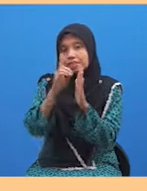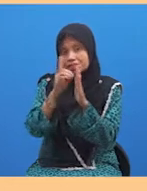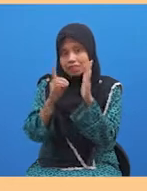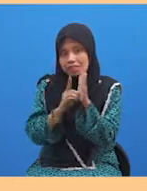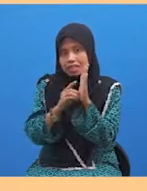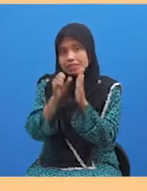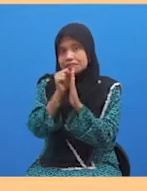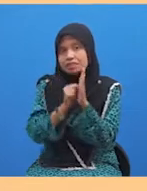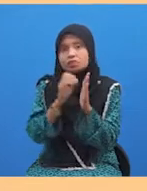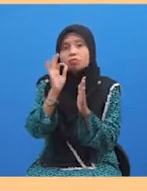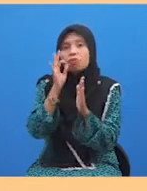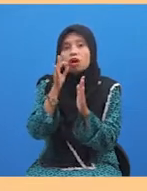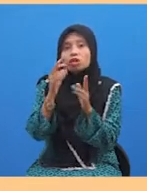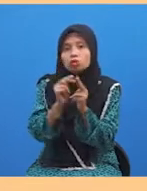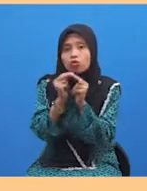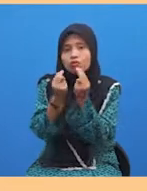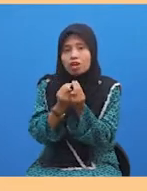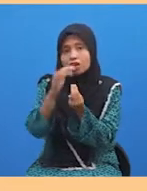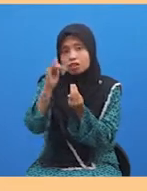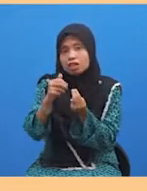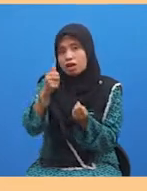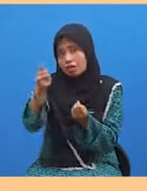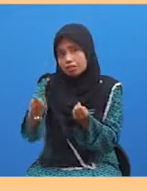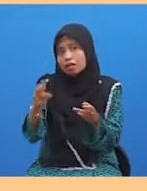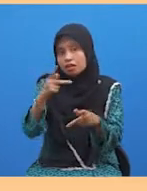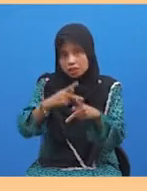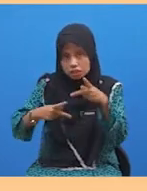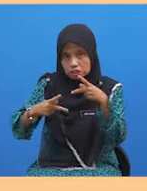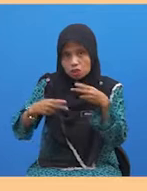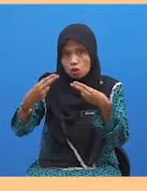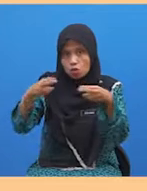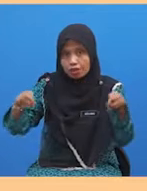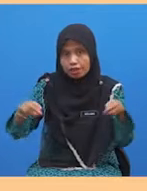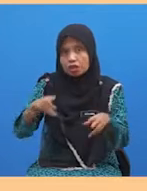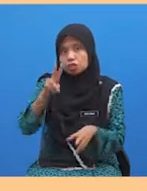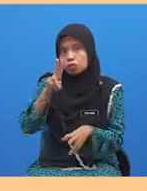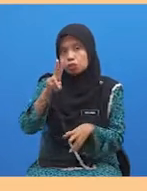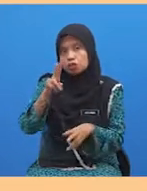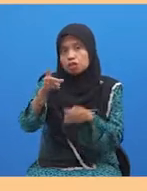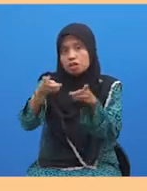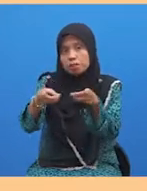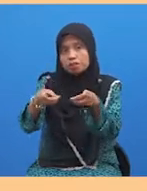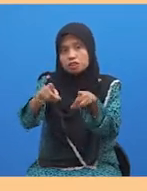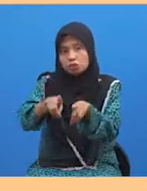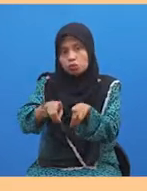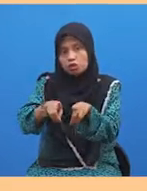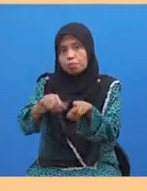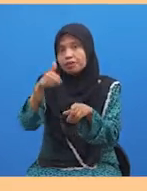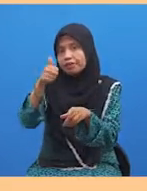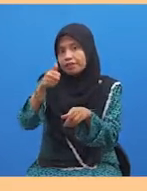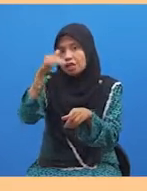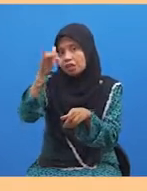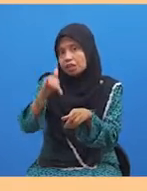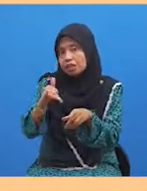Berdasarkan sebuah novel yang anda kaji, huraikan dua